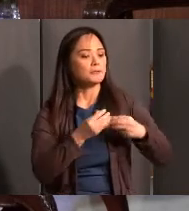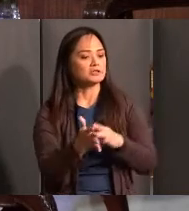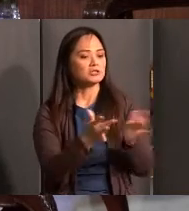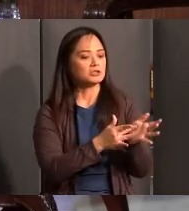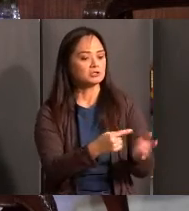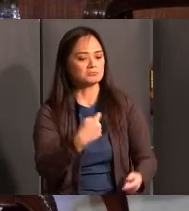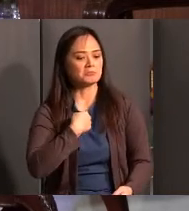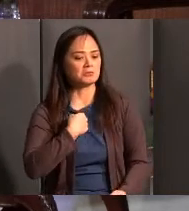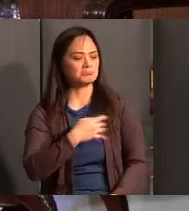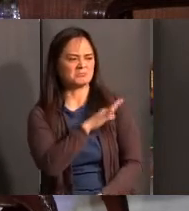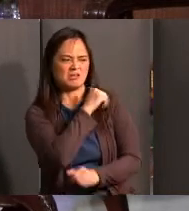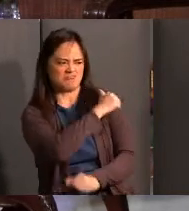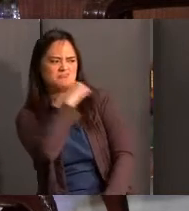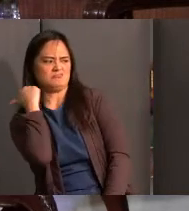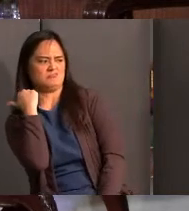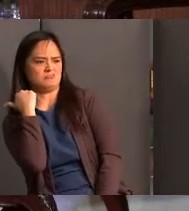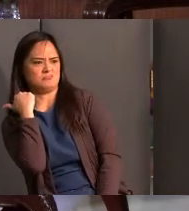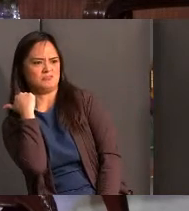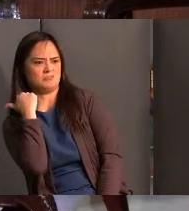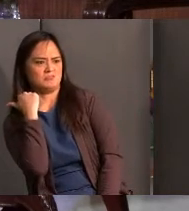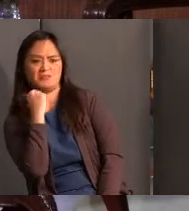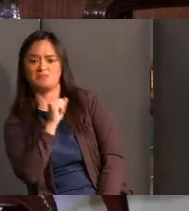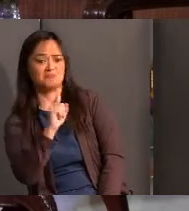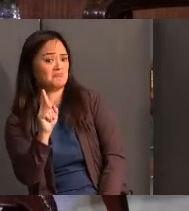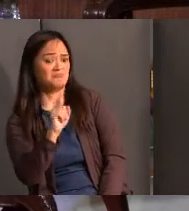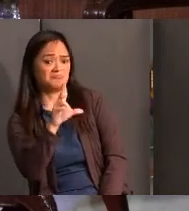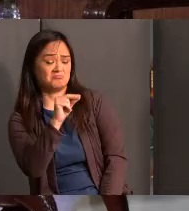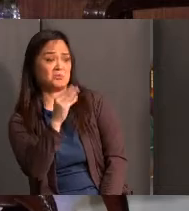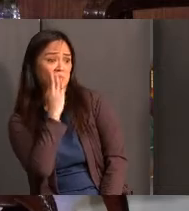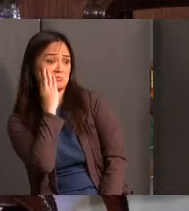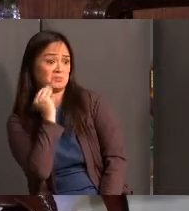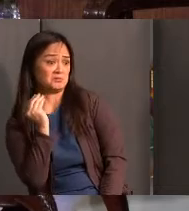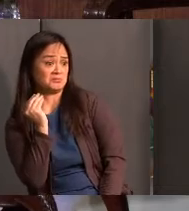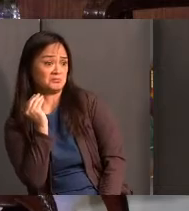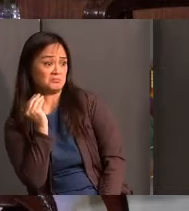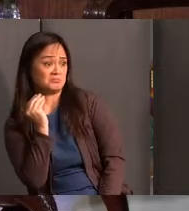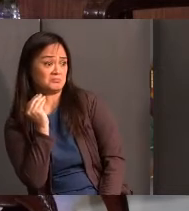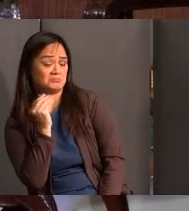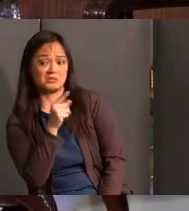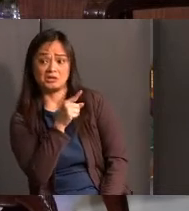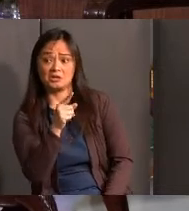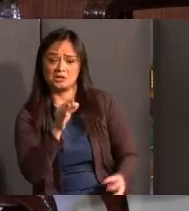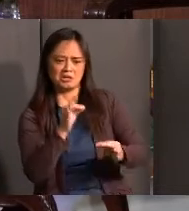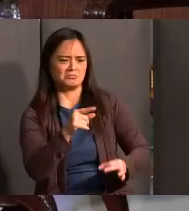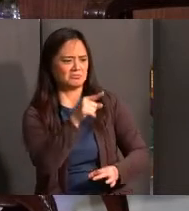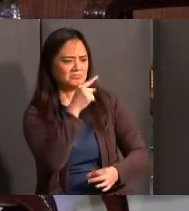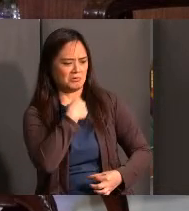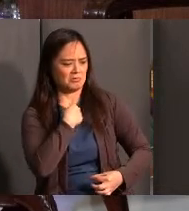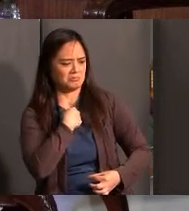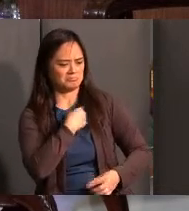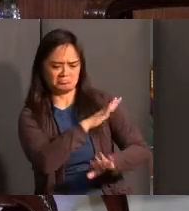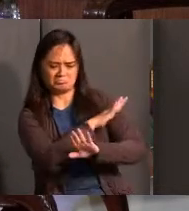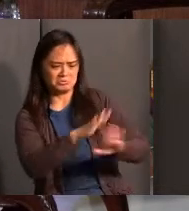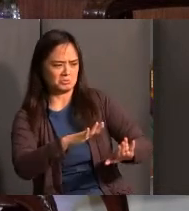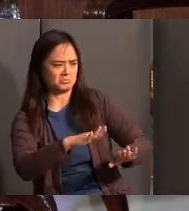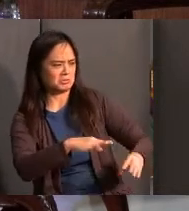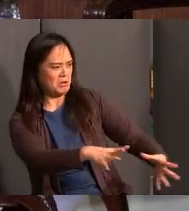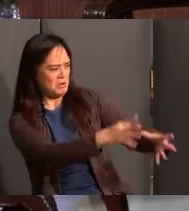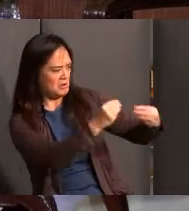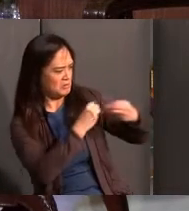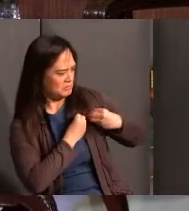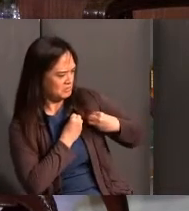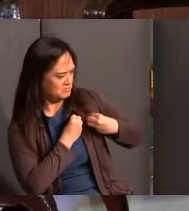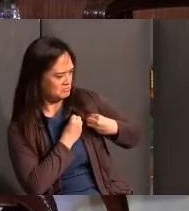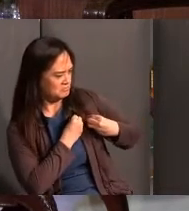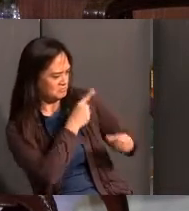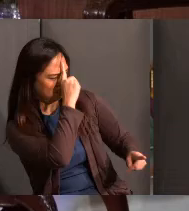po ba? Subalit hanggat hindi mo siya tinatanggap, hanggat hindi mo siya sinasampalatayanan, sang-ayon sa salita